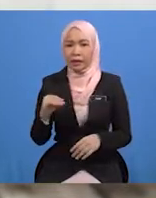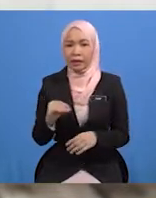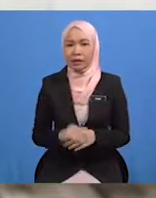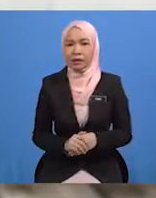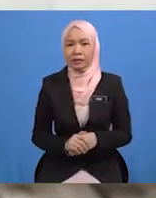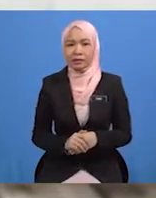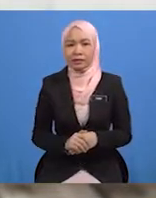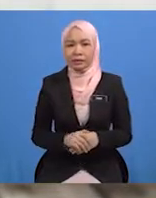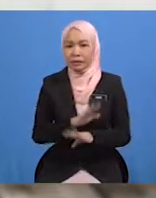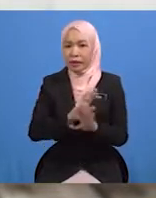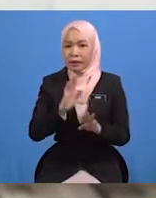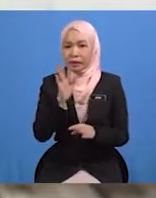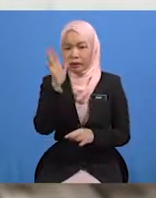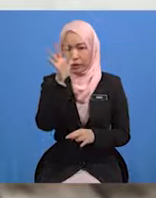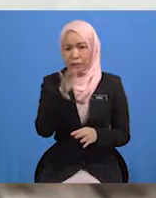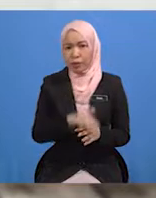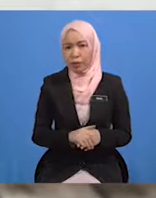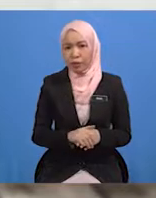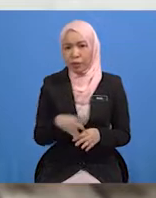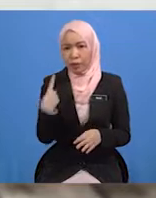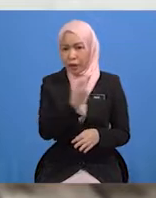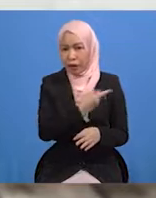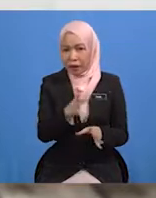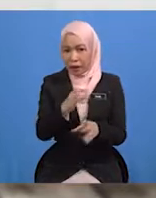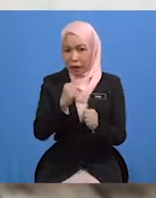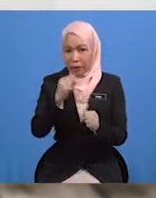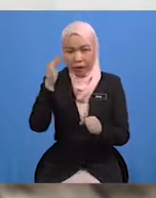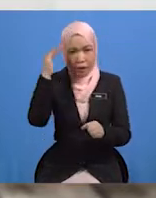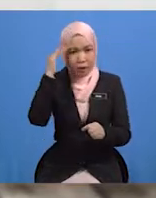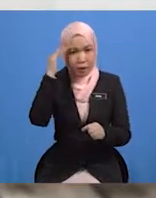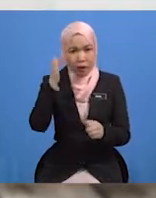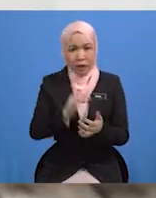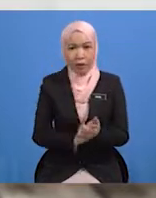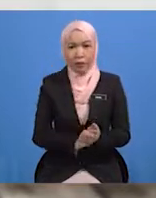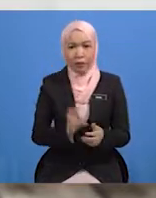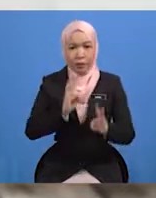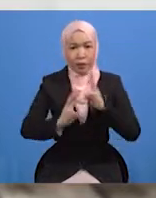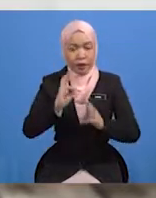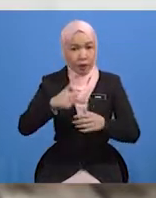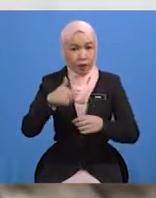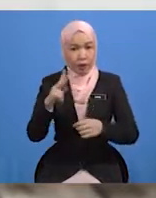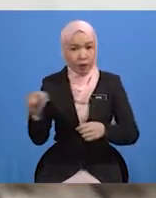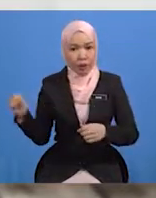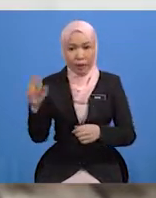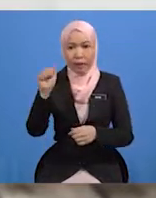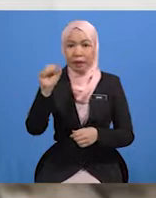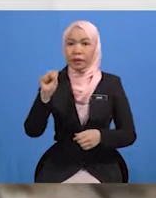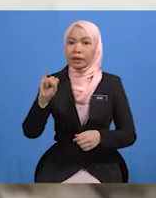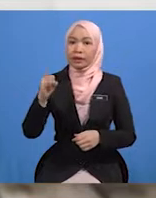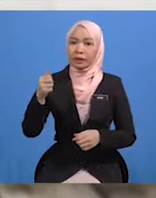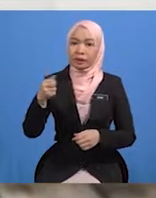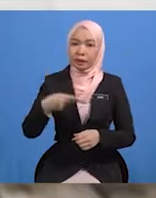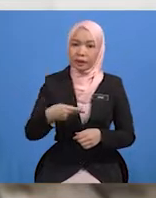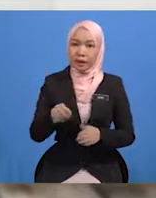percakapan Marga Tua, kita dapat mengetahui perwatakan luaran Asiah Samiah